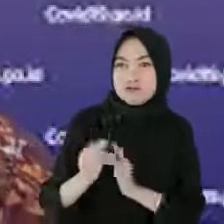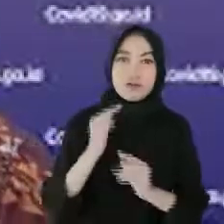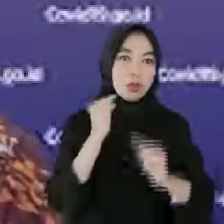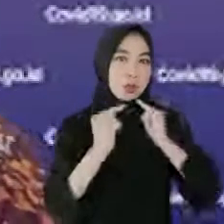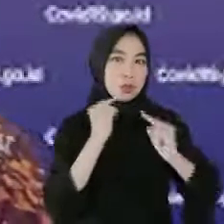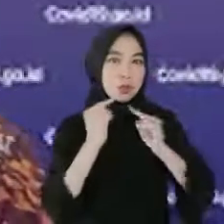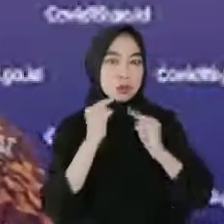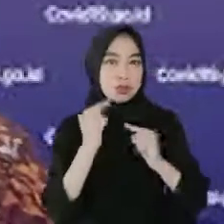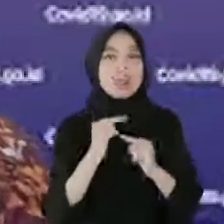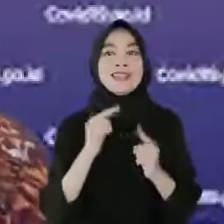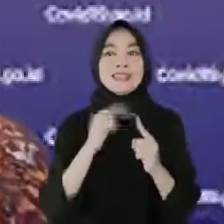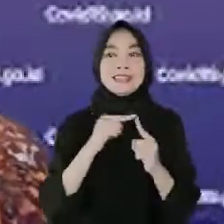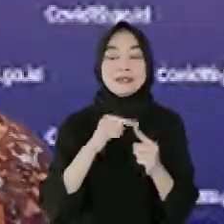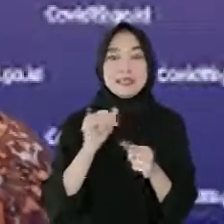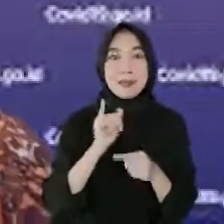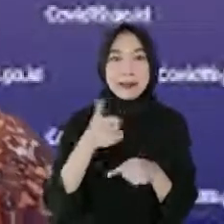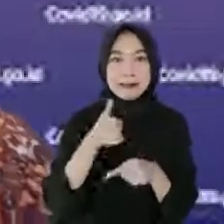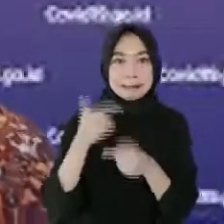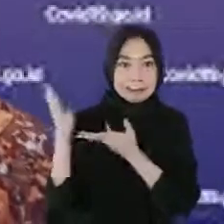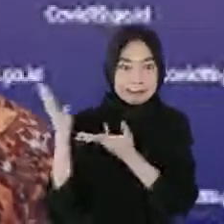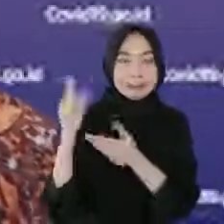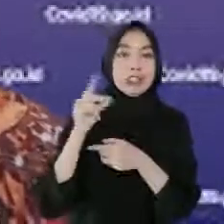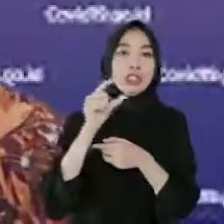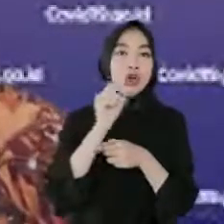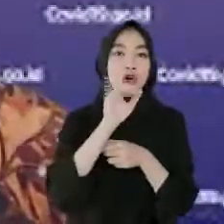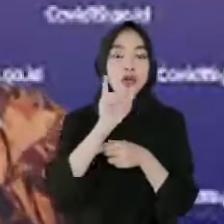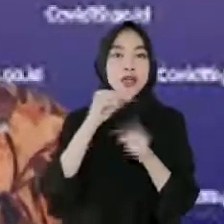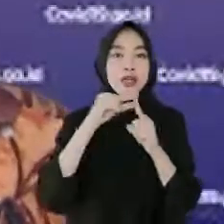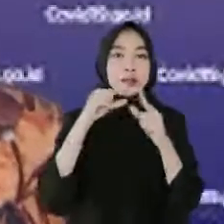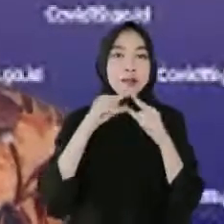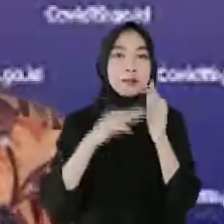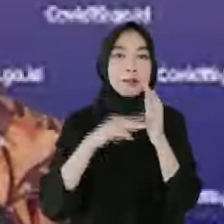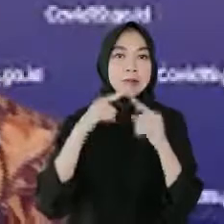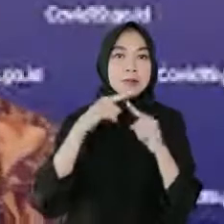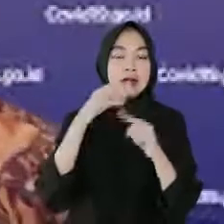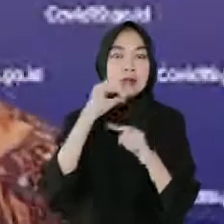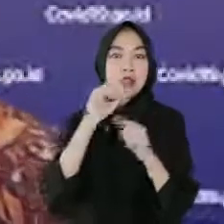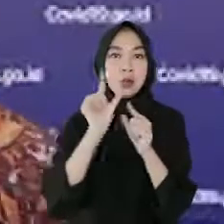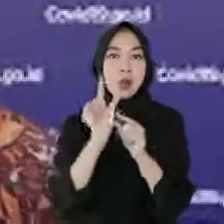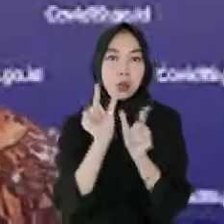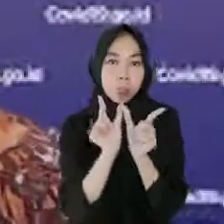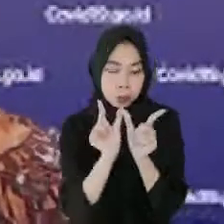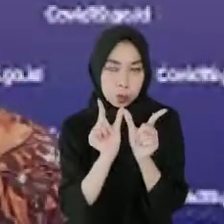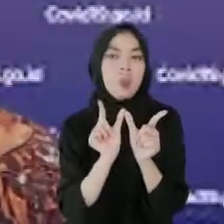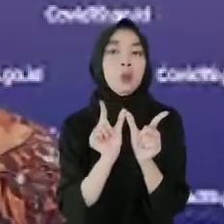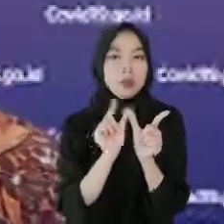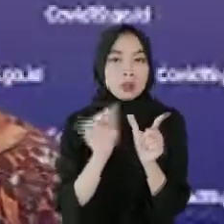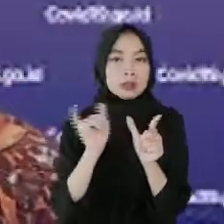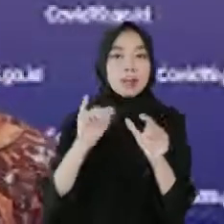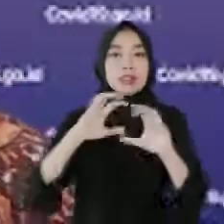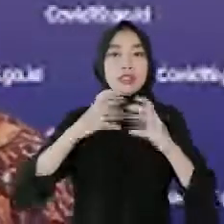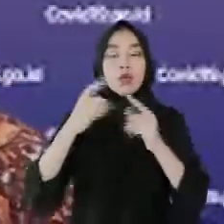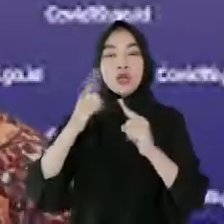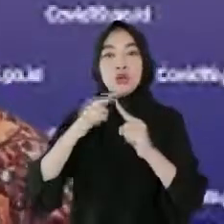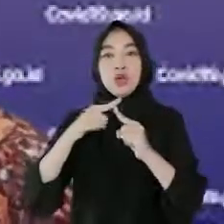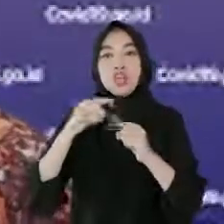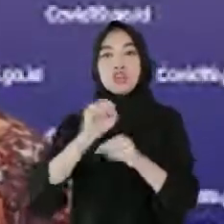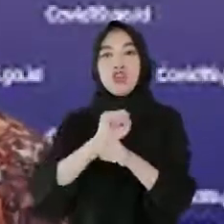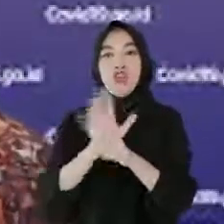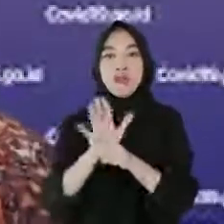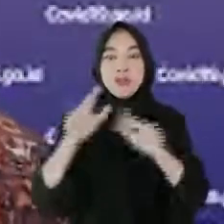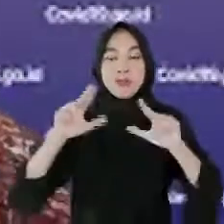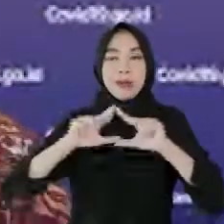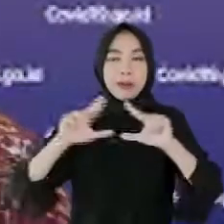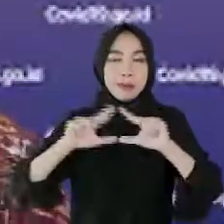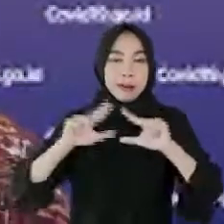hadir bersama dengan saya tray pantau dari komunikasi publik Satgas penanganan coffee 19 yaitu Bagaimana kesiapan pemerintah menerapkan protokol